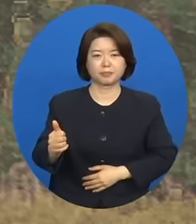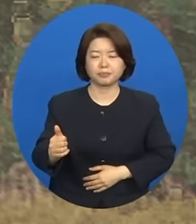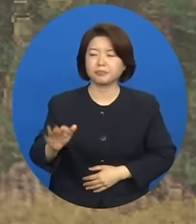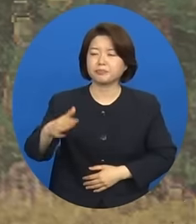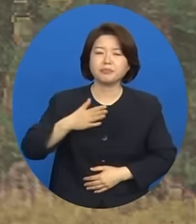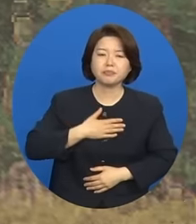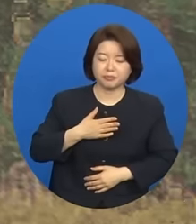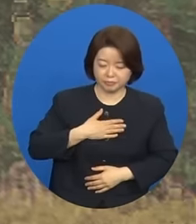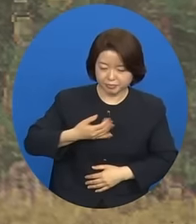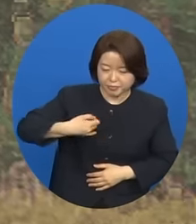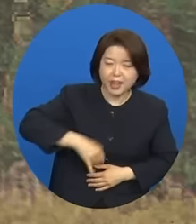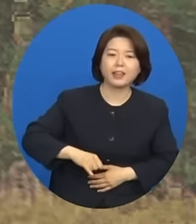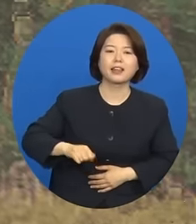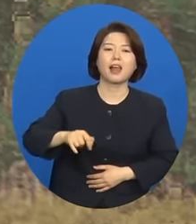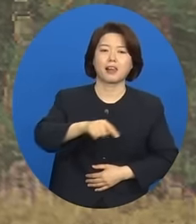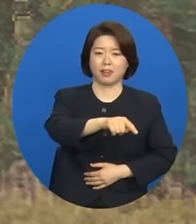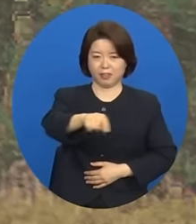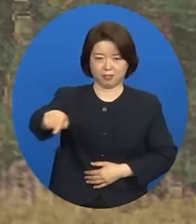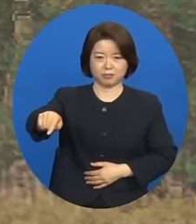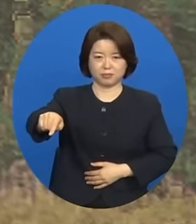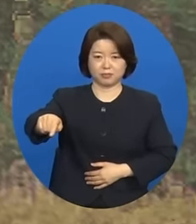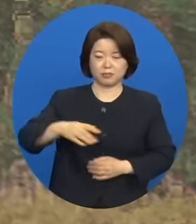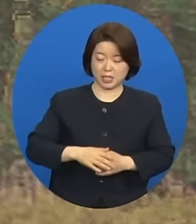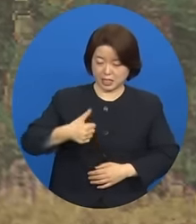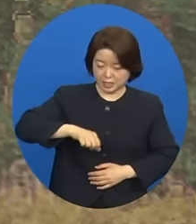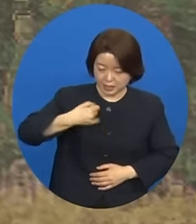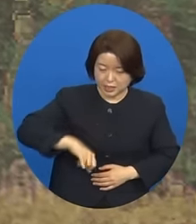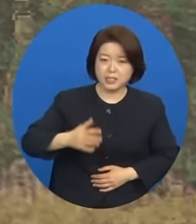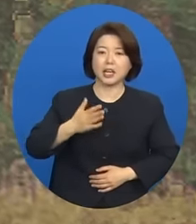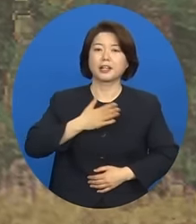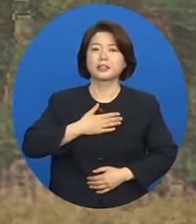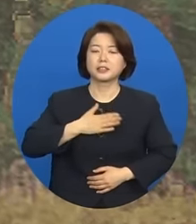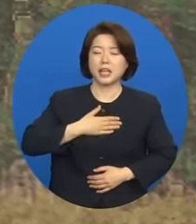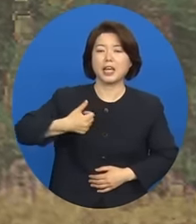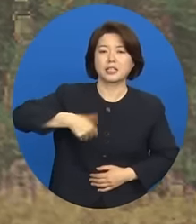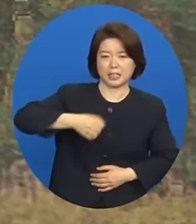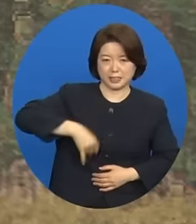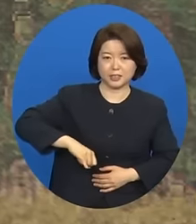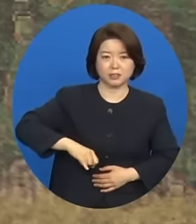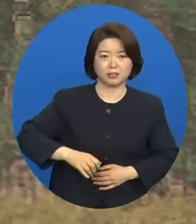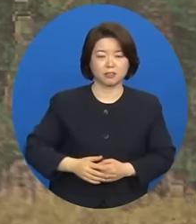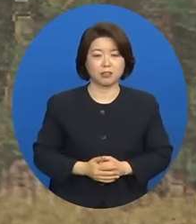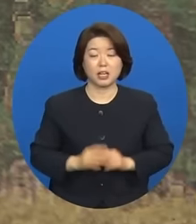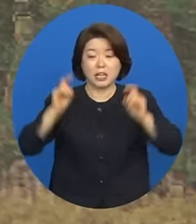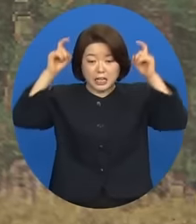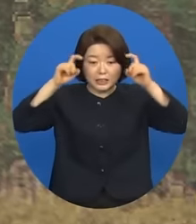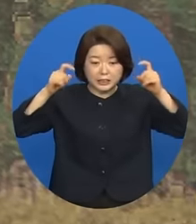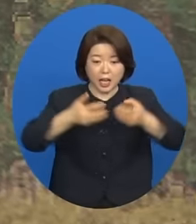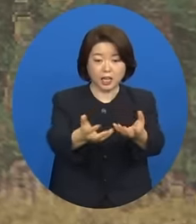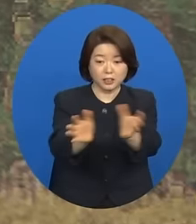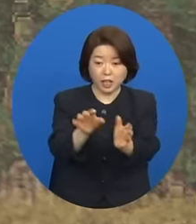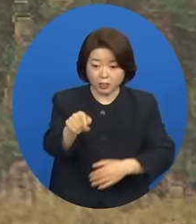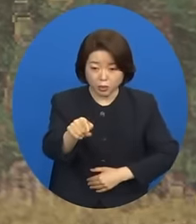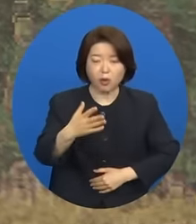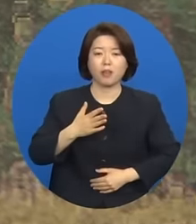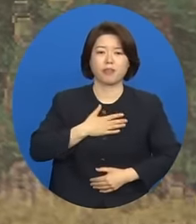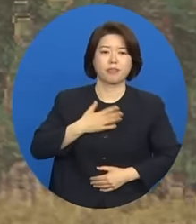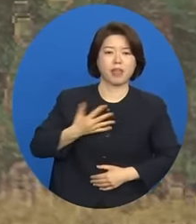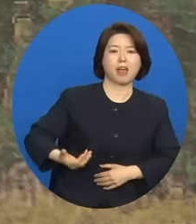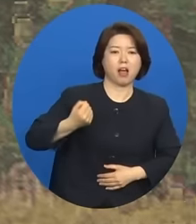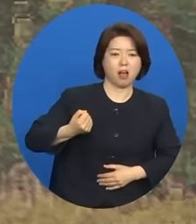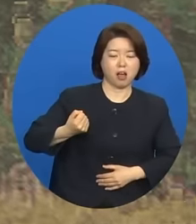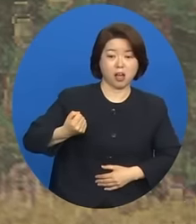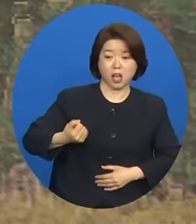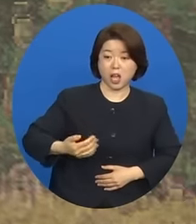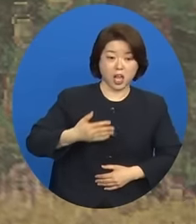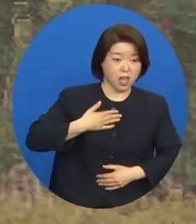딸들은 내 딸이요, 자식들은 내 자식이요, 양떼는 내 양떼요, 내가 버는 것은 다